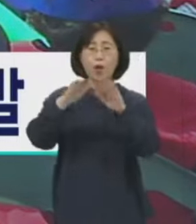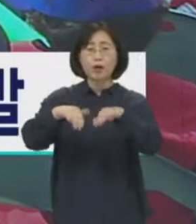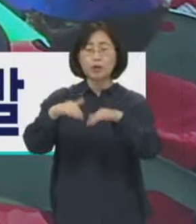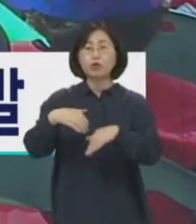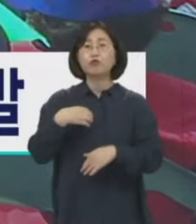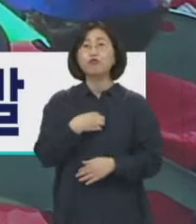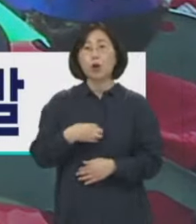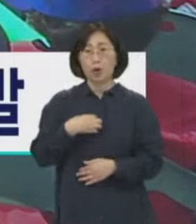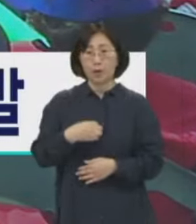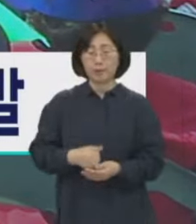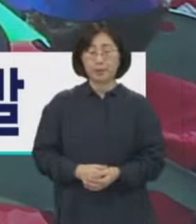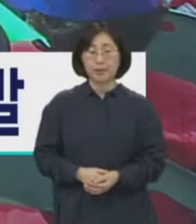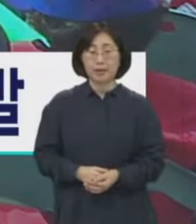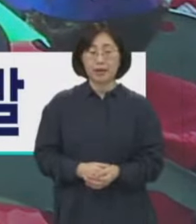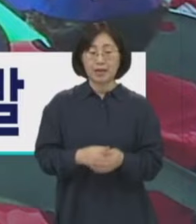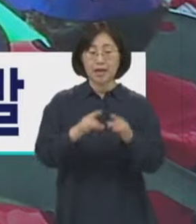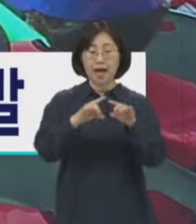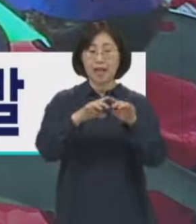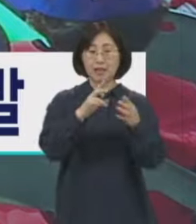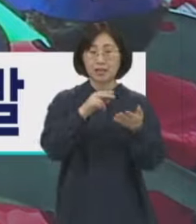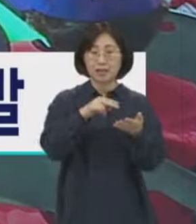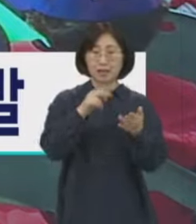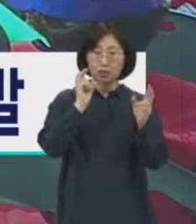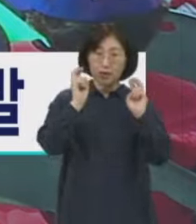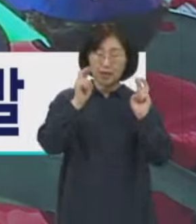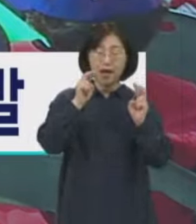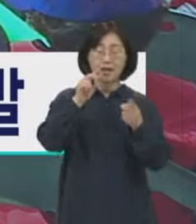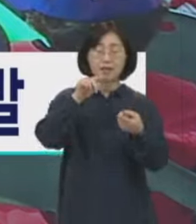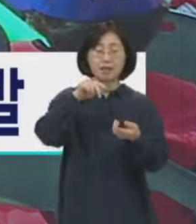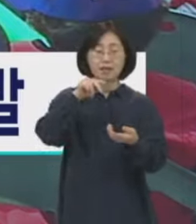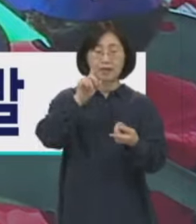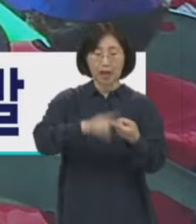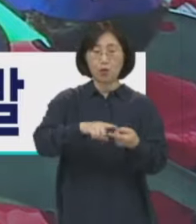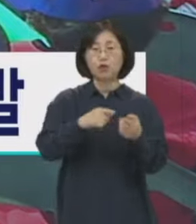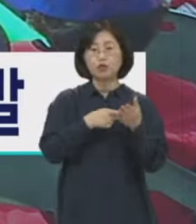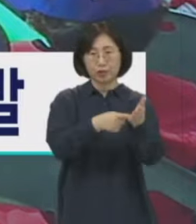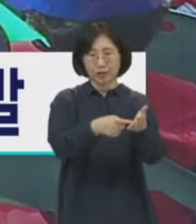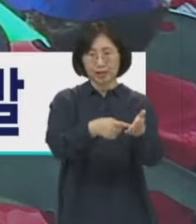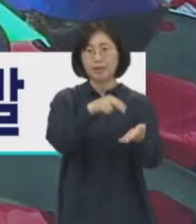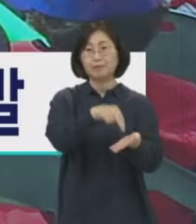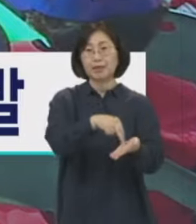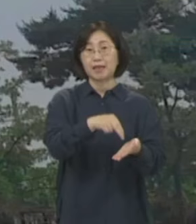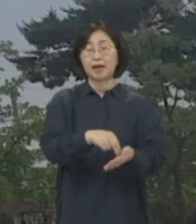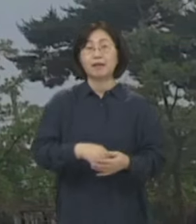한전 책은 강행 입장을 바꾸지 않고 있는데요 보도의 김진석